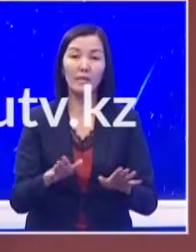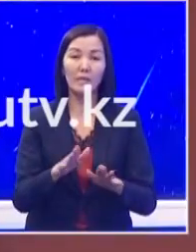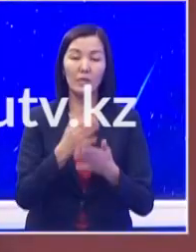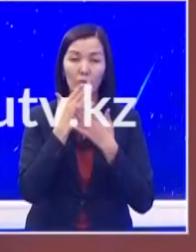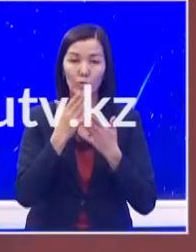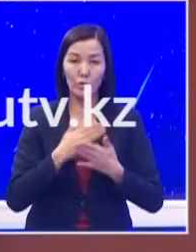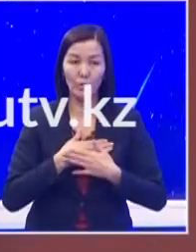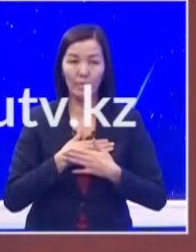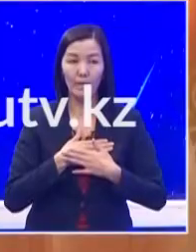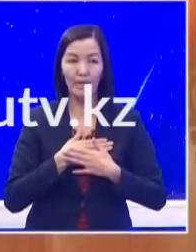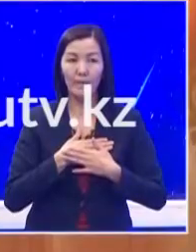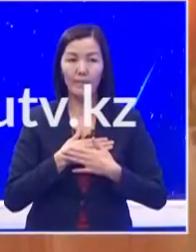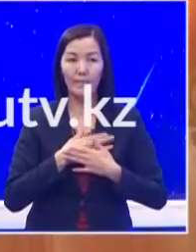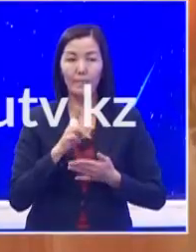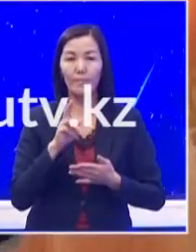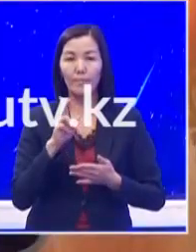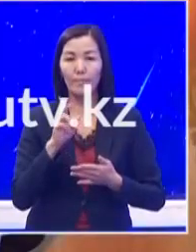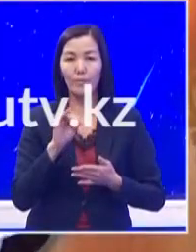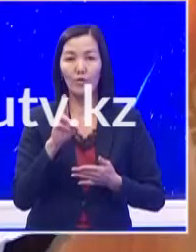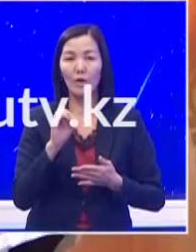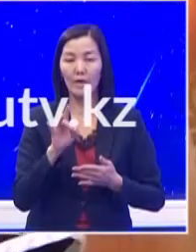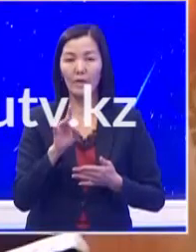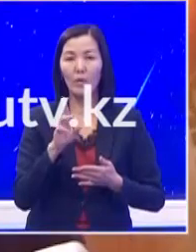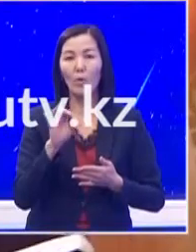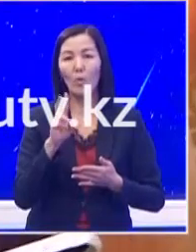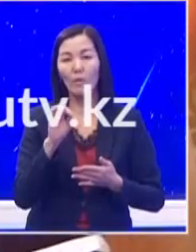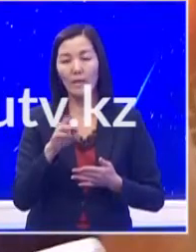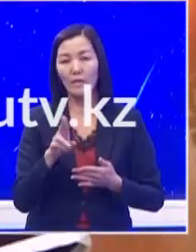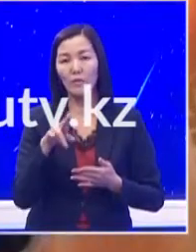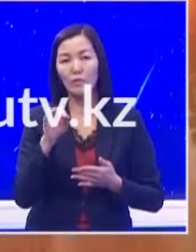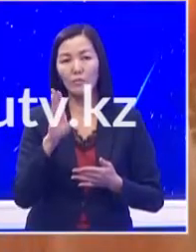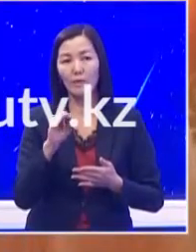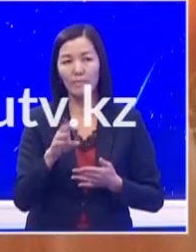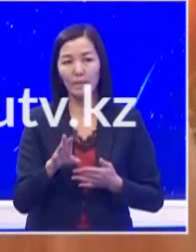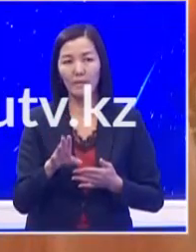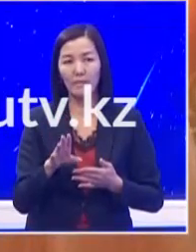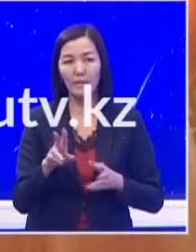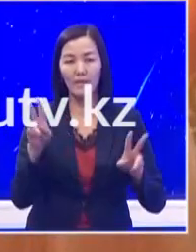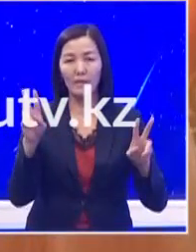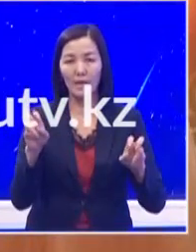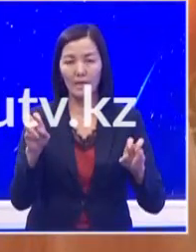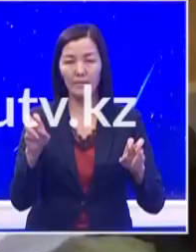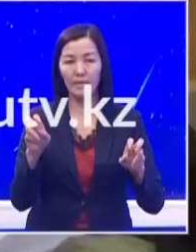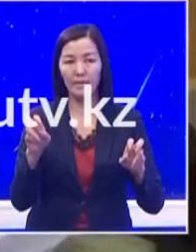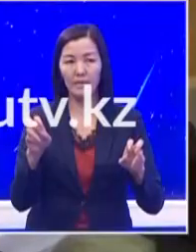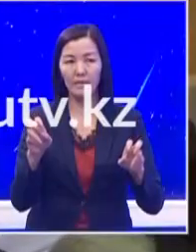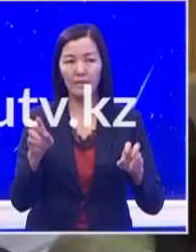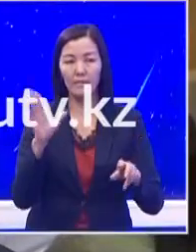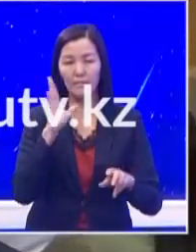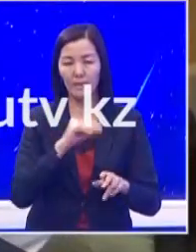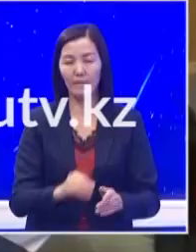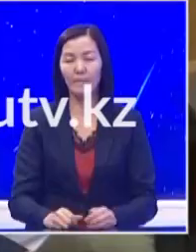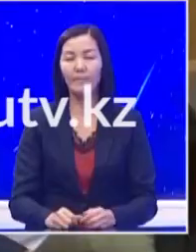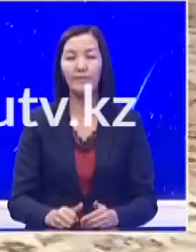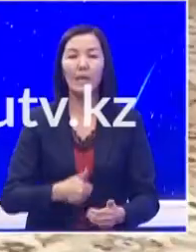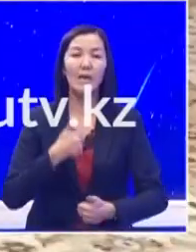Бұқар жыраудың және Қобыланды жыры, Досмұхамед жыраудың тоғай-тоғай-тоғай су жырларын орындаймын.